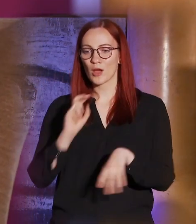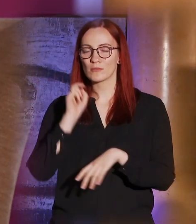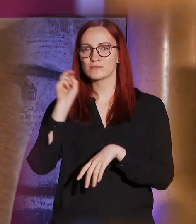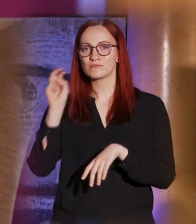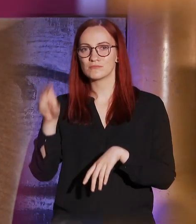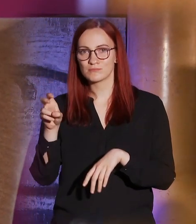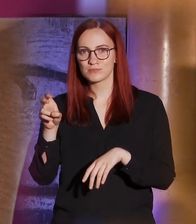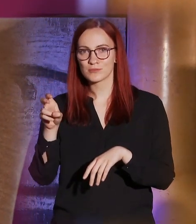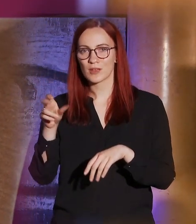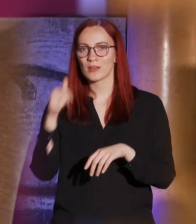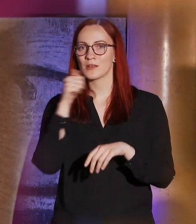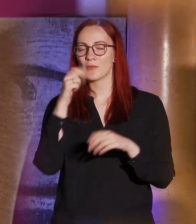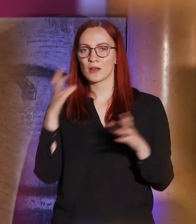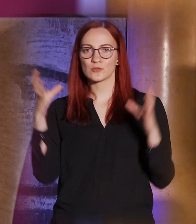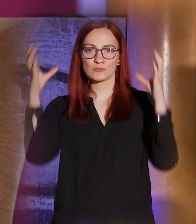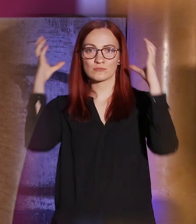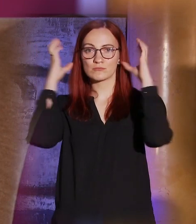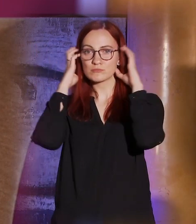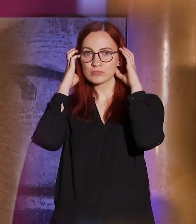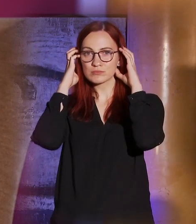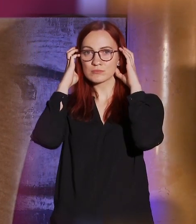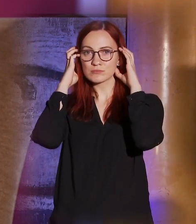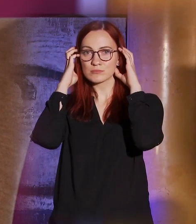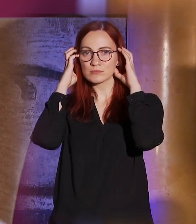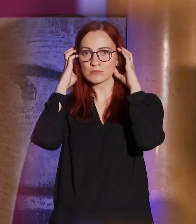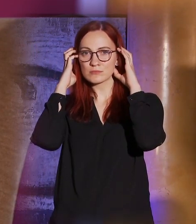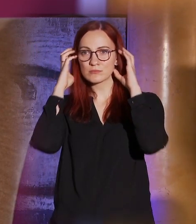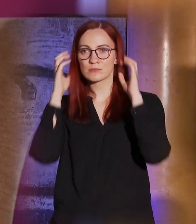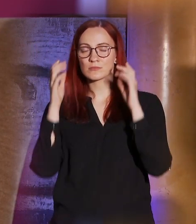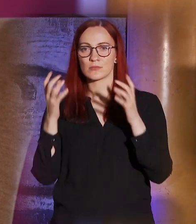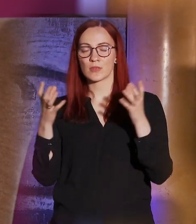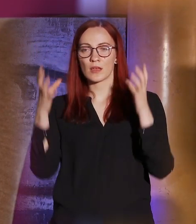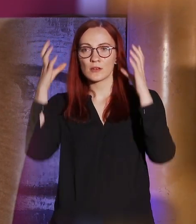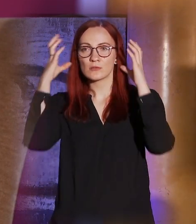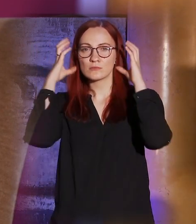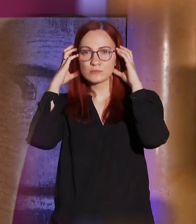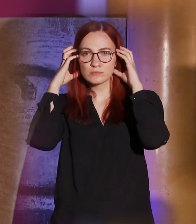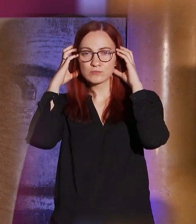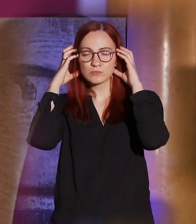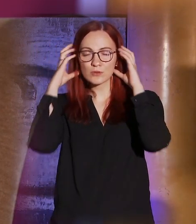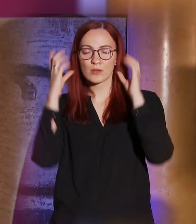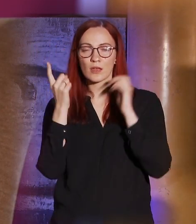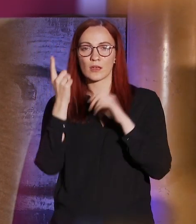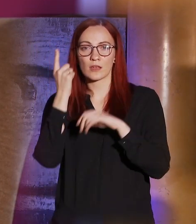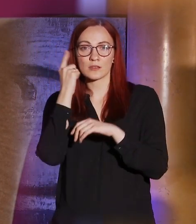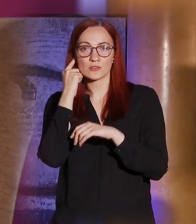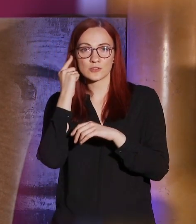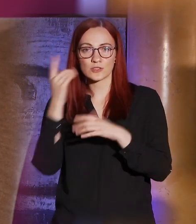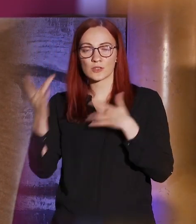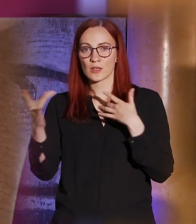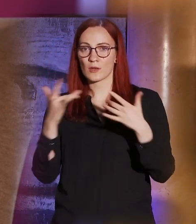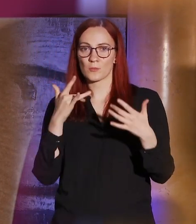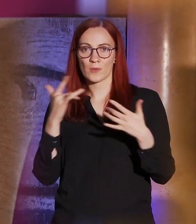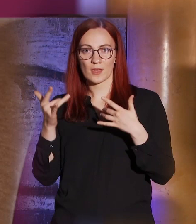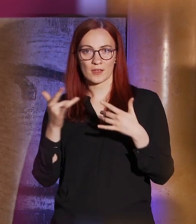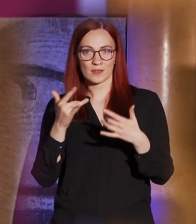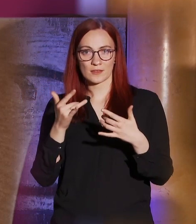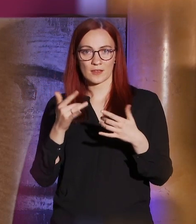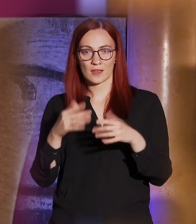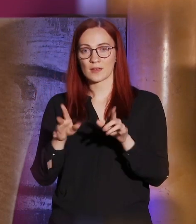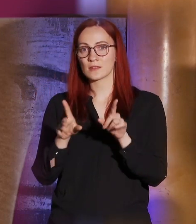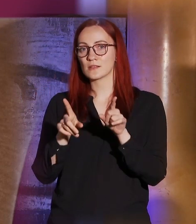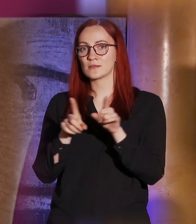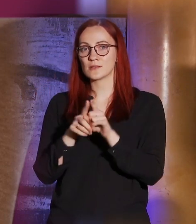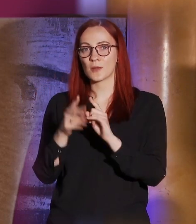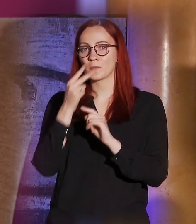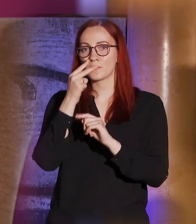ateiti, užsidėjęs ausines ir per garsą, per klausą, ne, išgirsti spektaklį, pamatyti va,